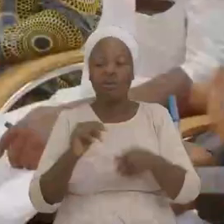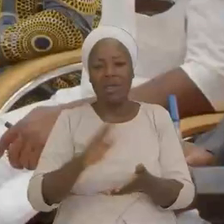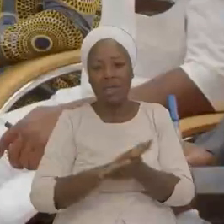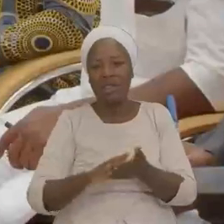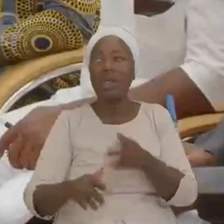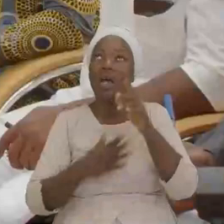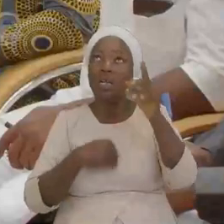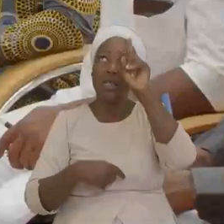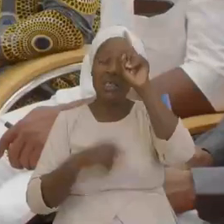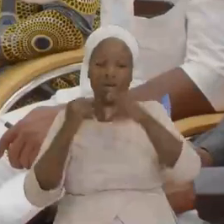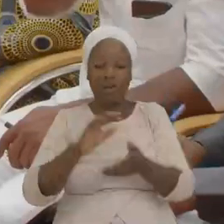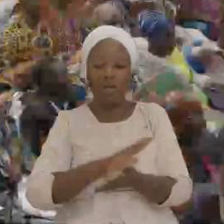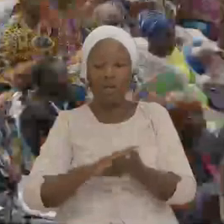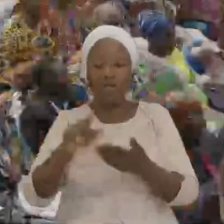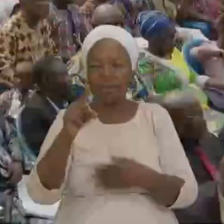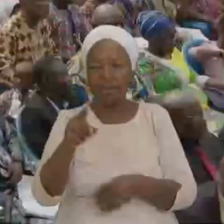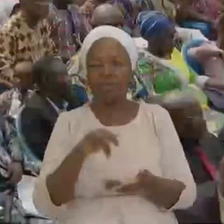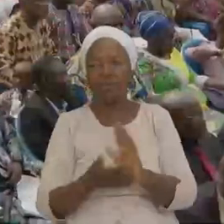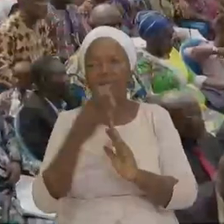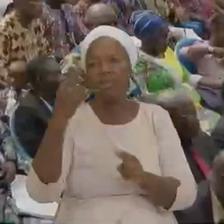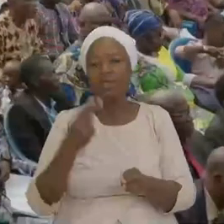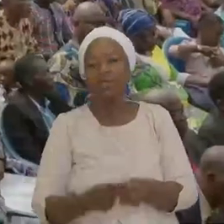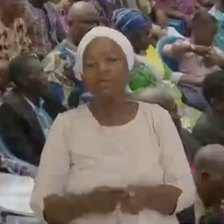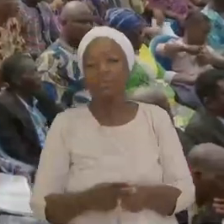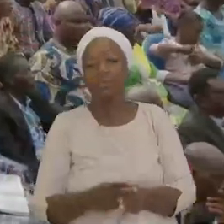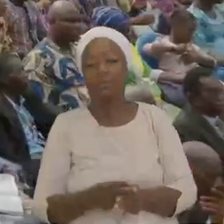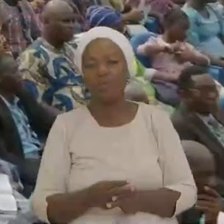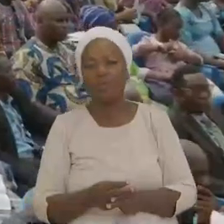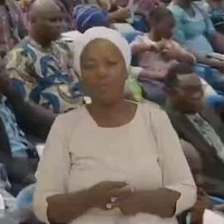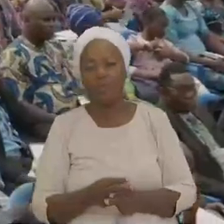temple suivant. Il va te purifier.